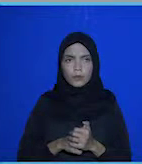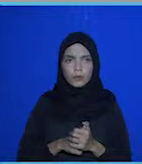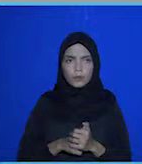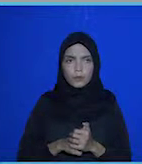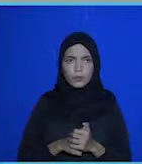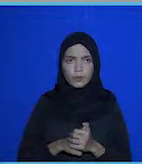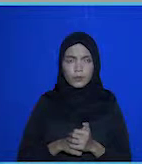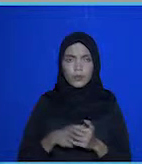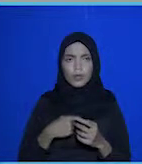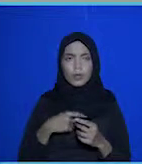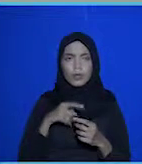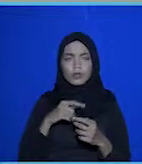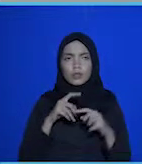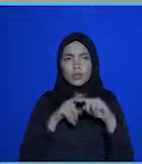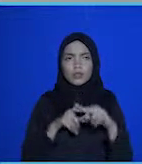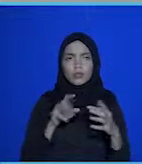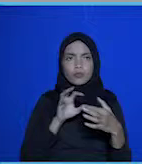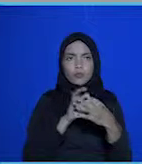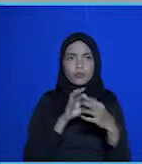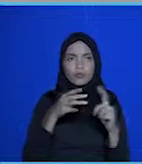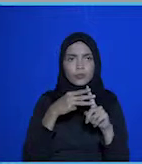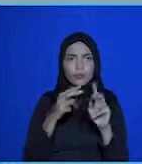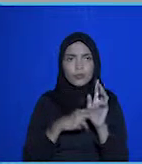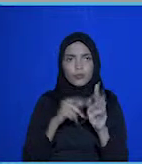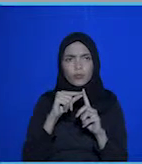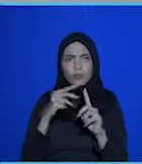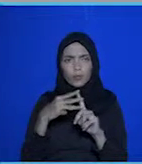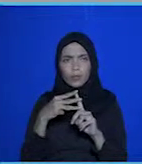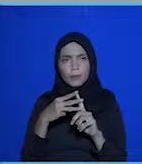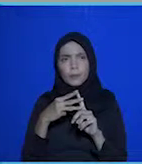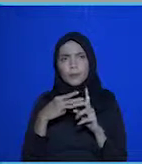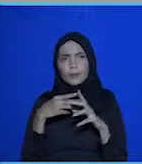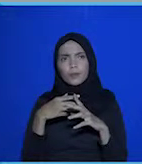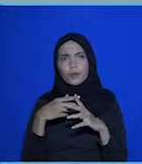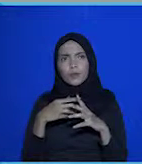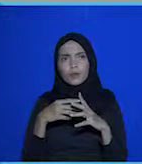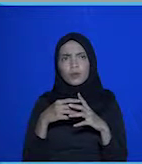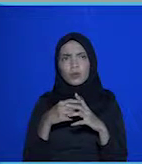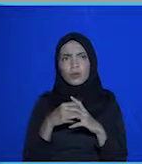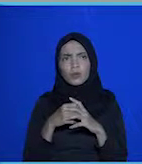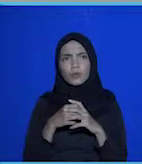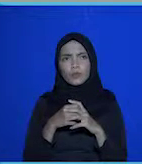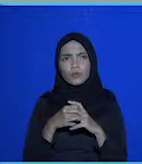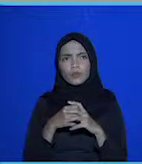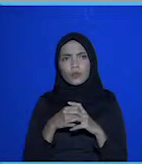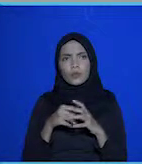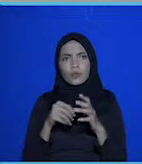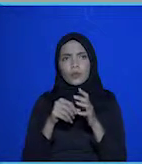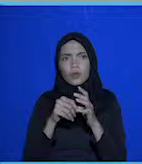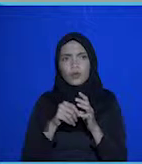BNPB. Kemudian alokasi atau besaran untuk bantuan isi hunian tetap